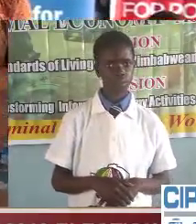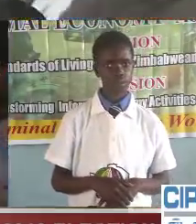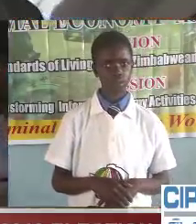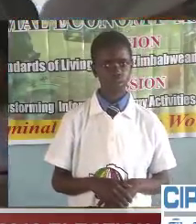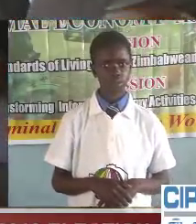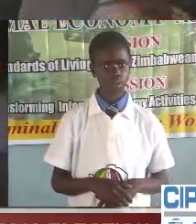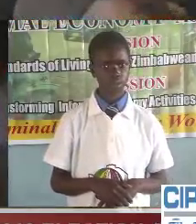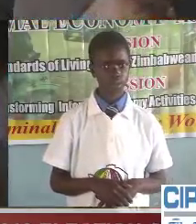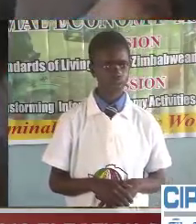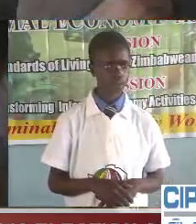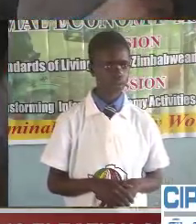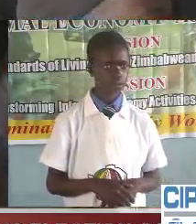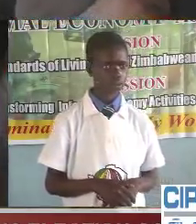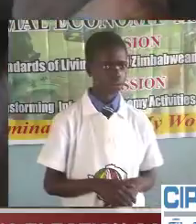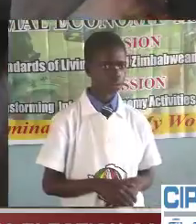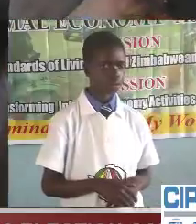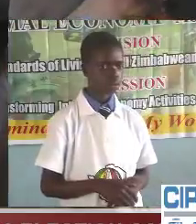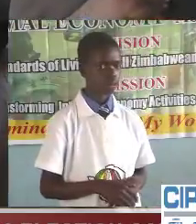It's okay.